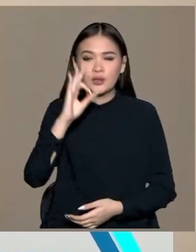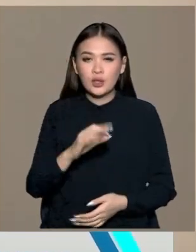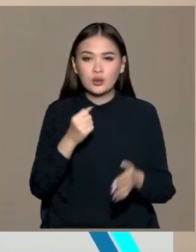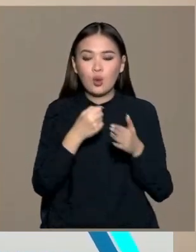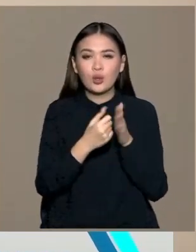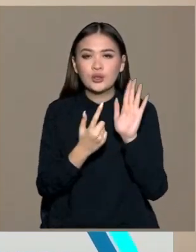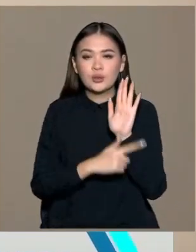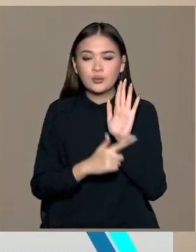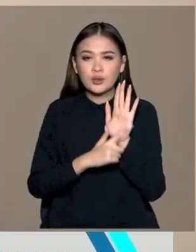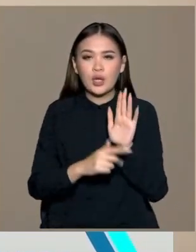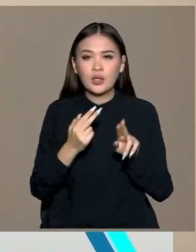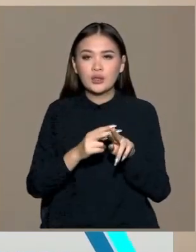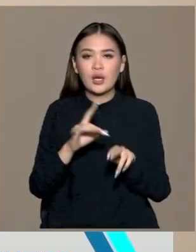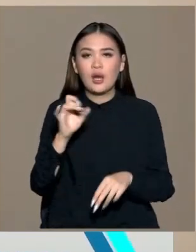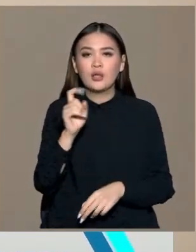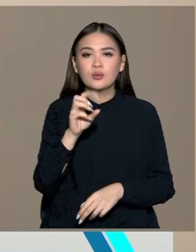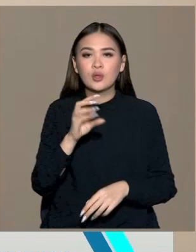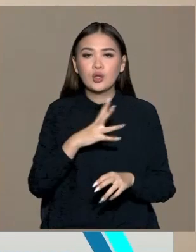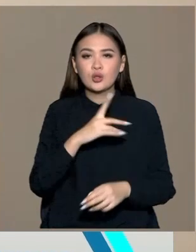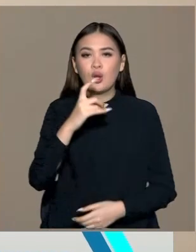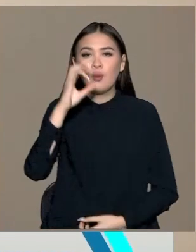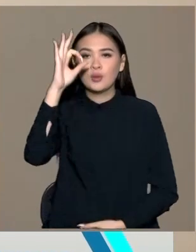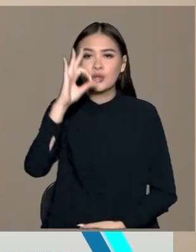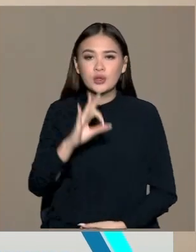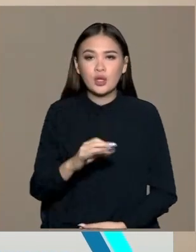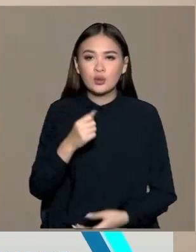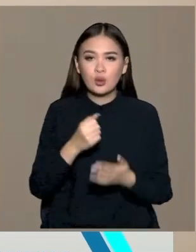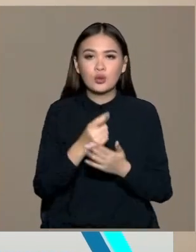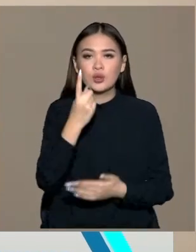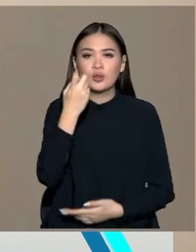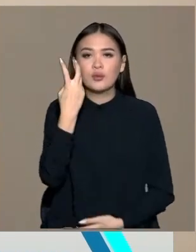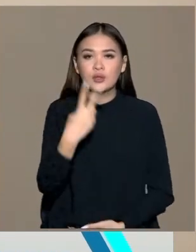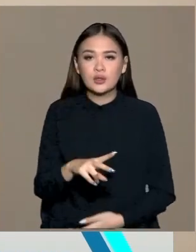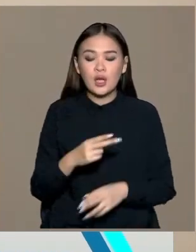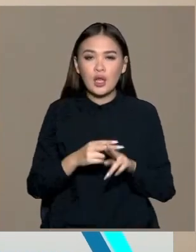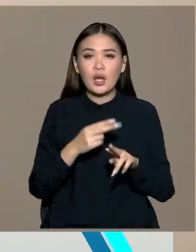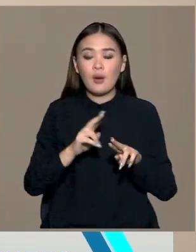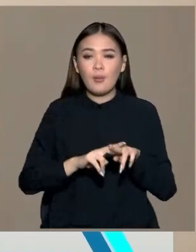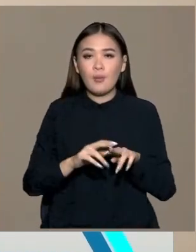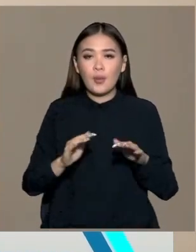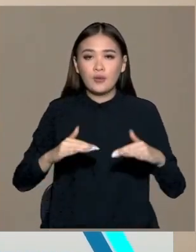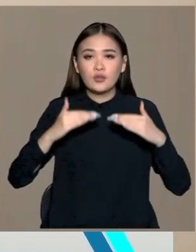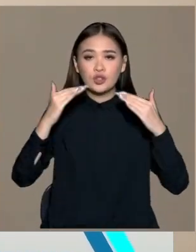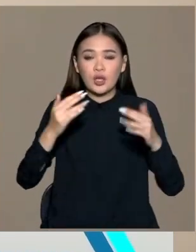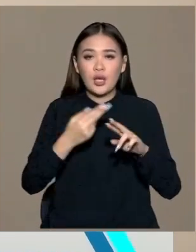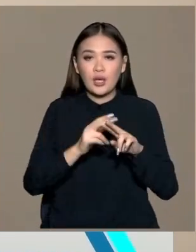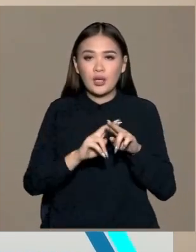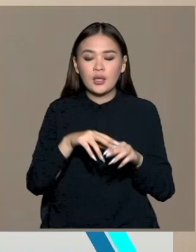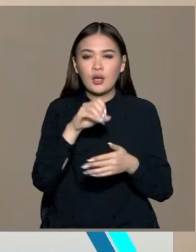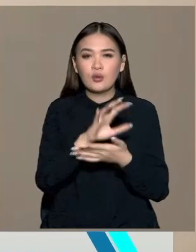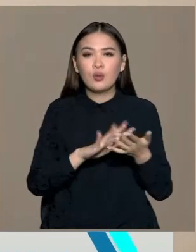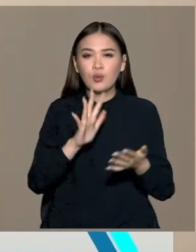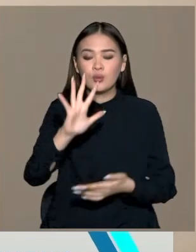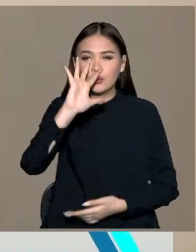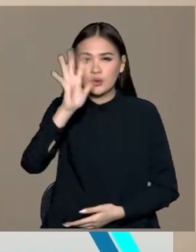максимального размера от 100 процентов праздничного минимума до 120 данное повышение оно будет происходить поэтапно в течение пяти лет